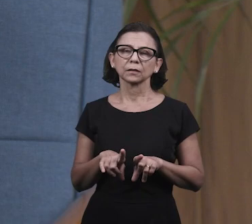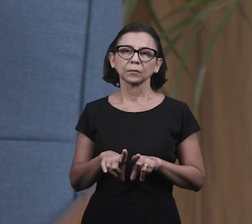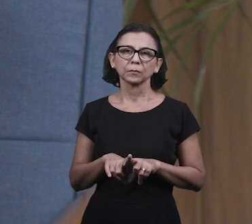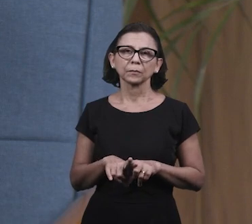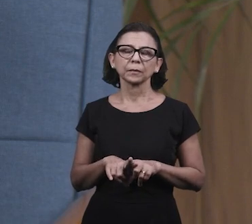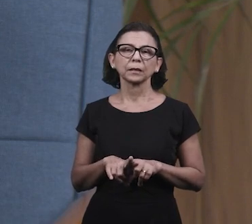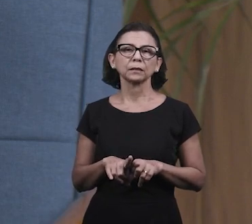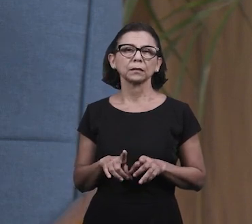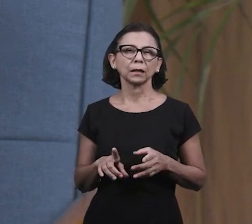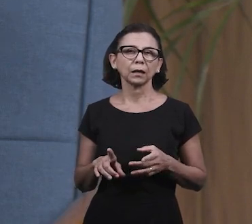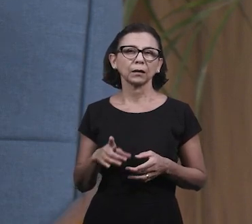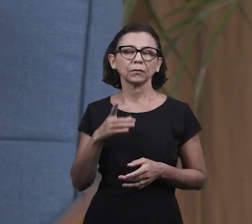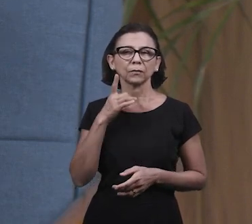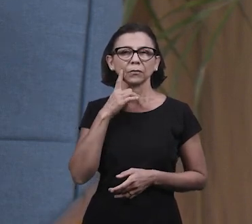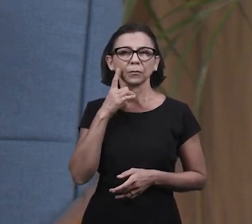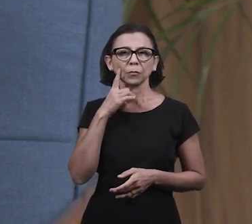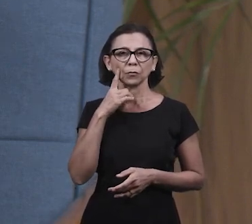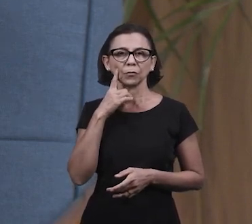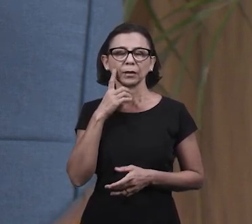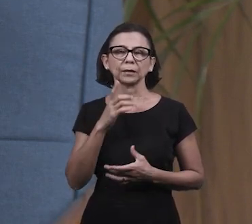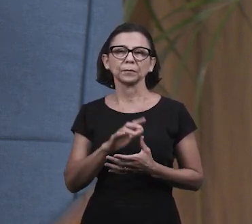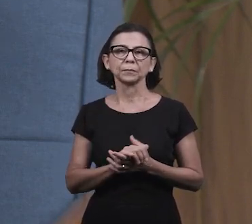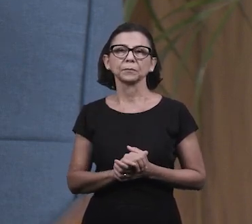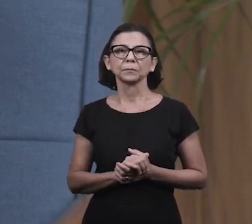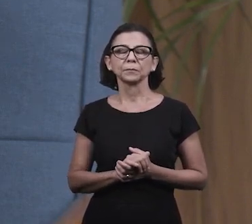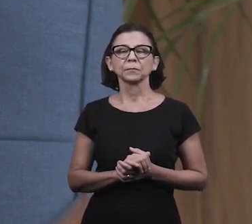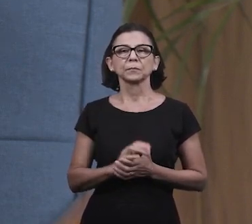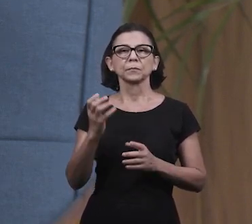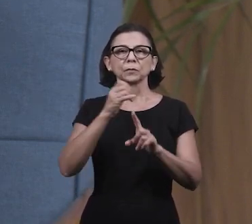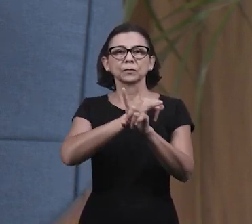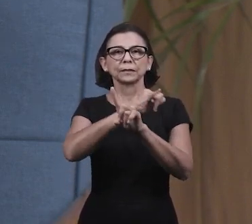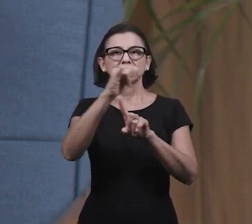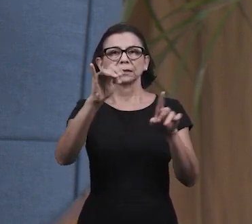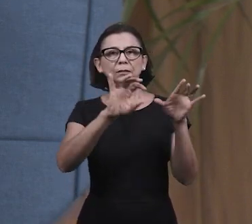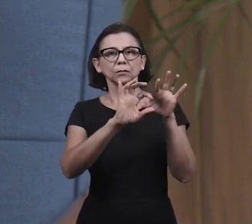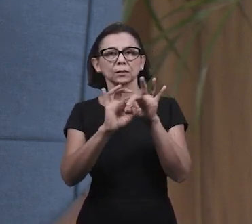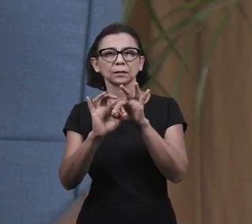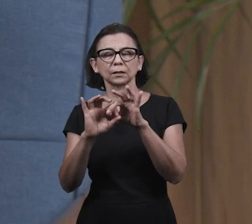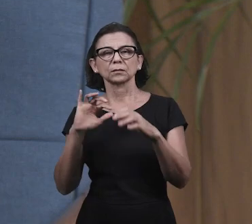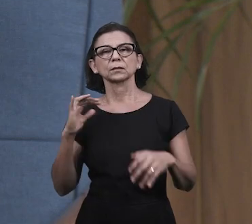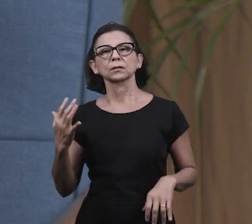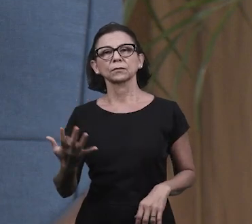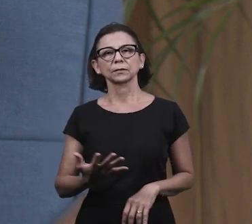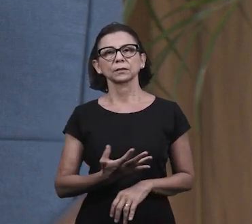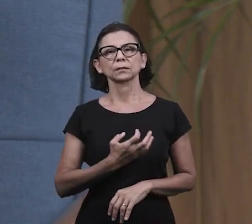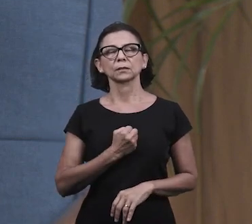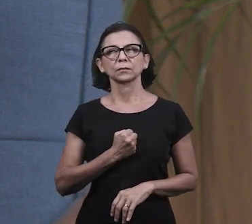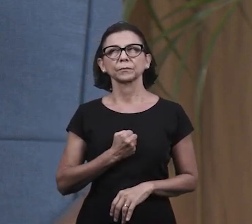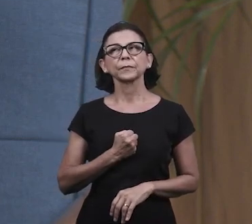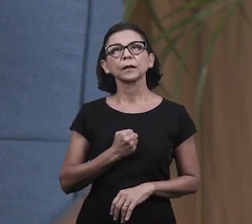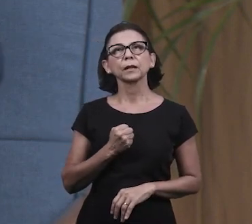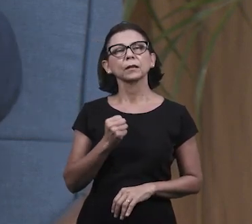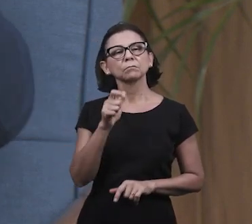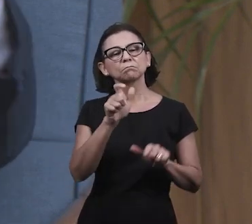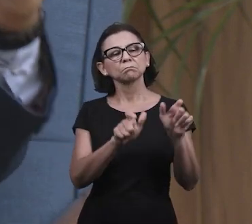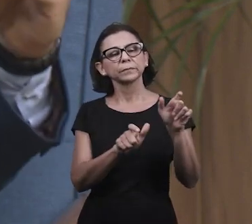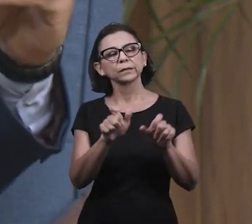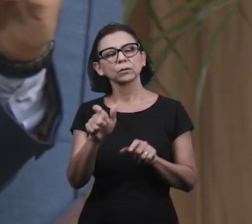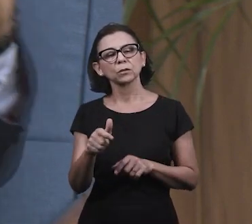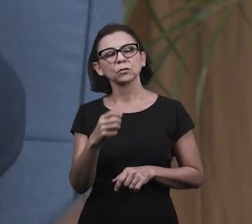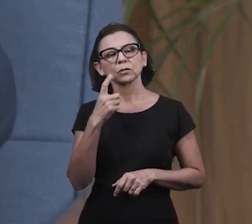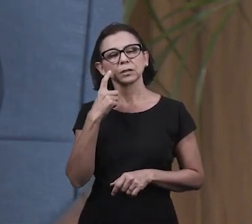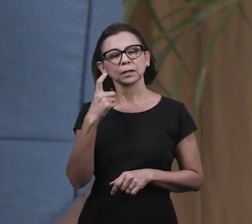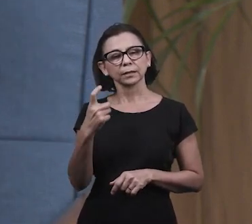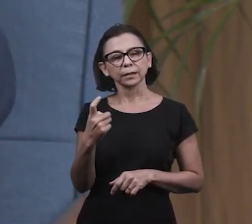même connu, ont vécu, et là il y a une application prophétique à l'expérience de salut, ont eu même l'expérience avec le Saint-Esprit, mais renié la